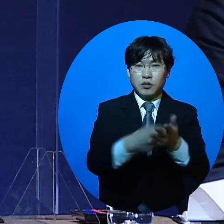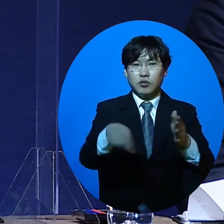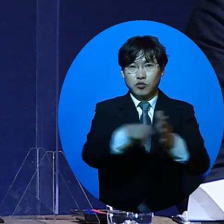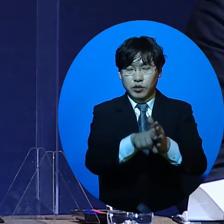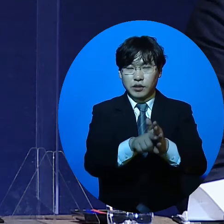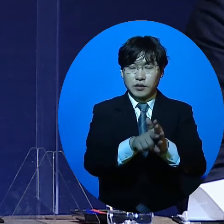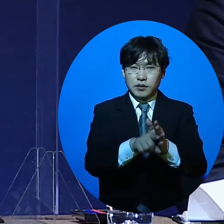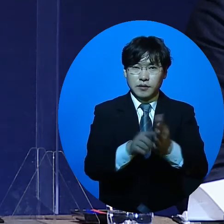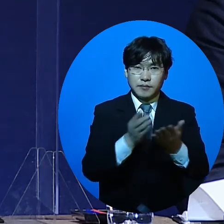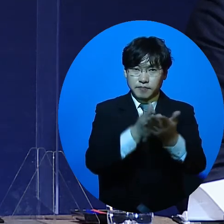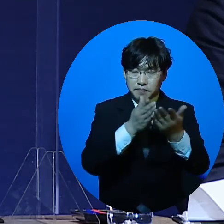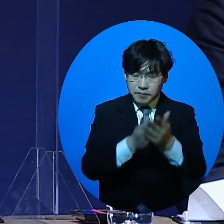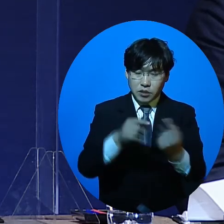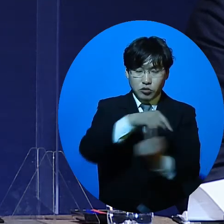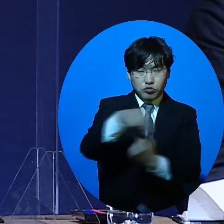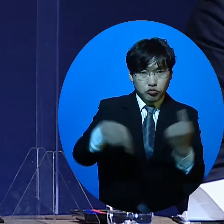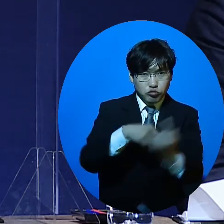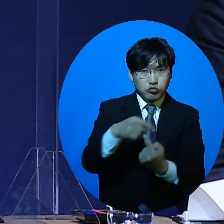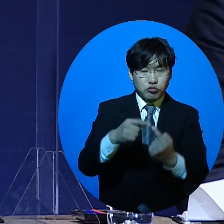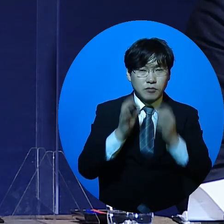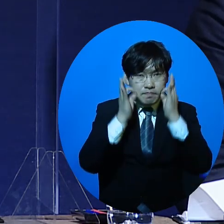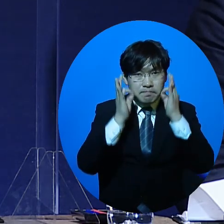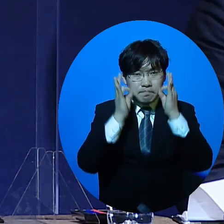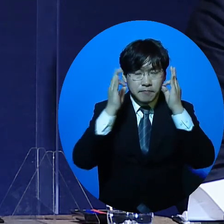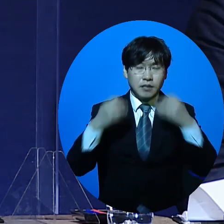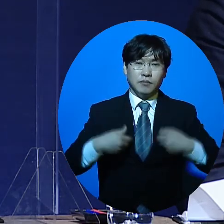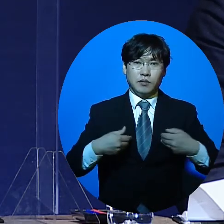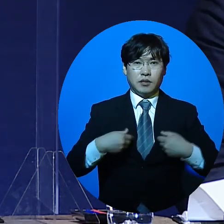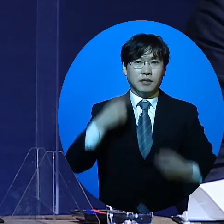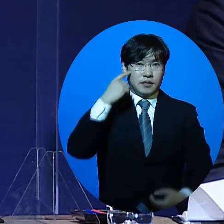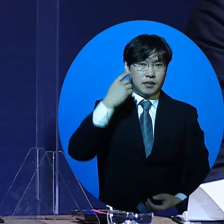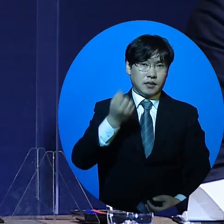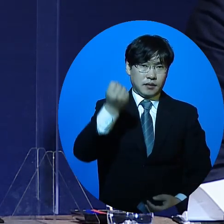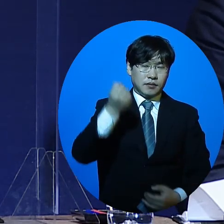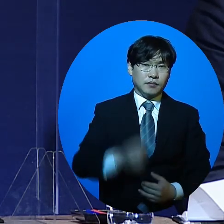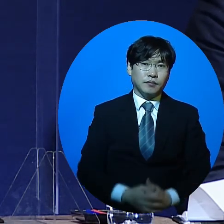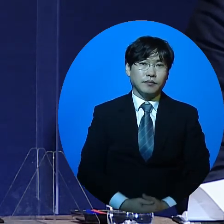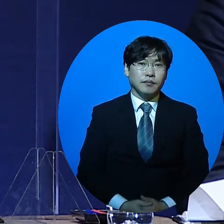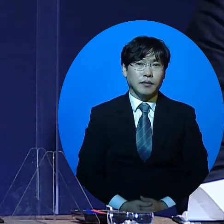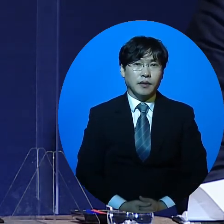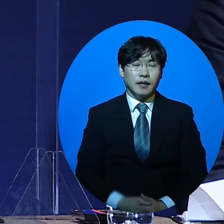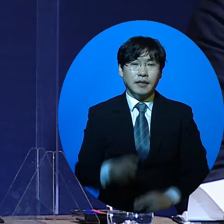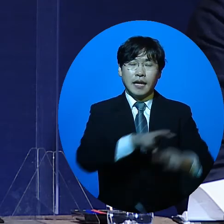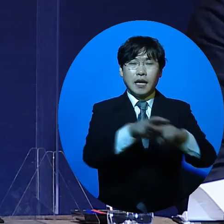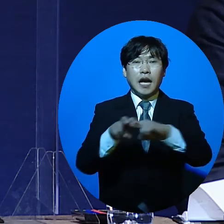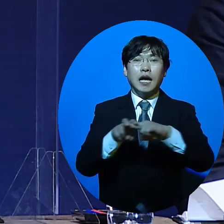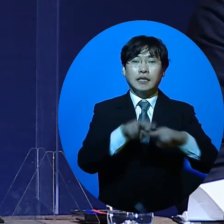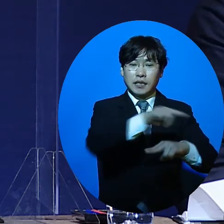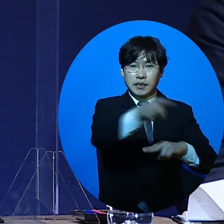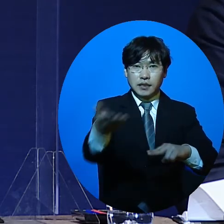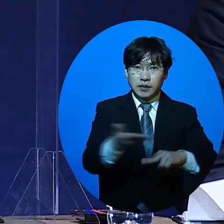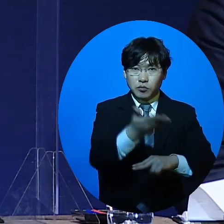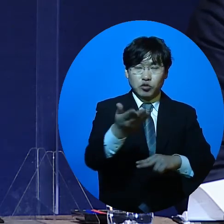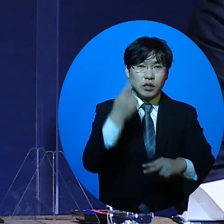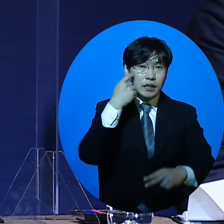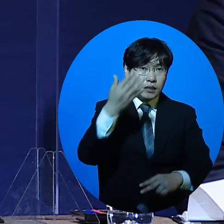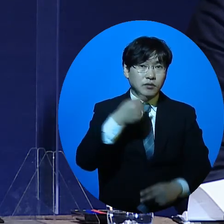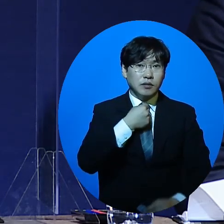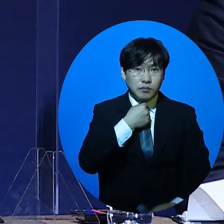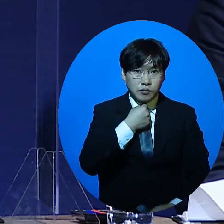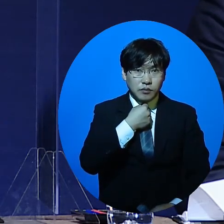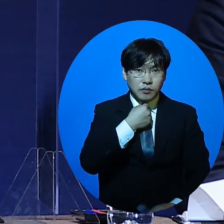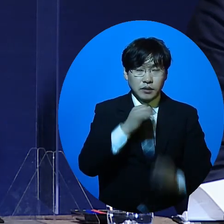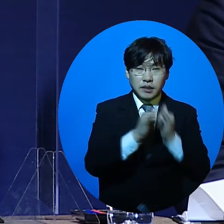가장 좀 중요하지 않을까 생각이 됩니다. 혹시 우리 플로어에서 질문